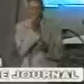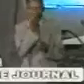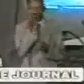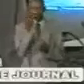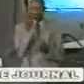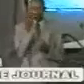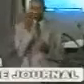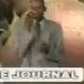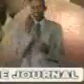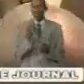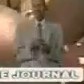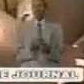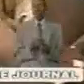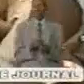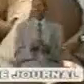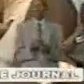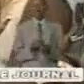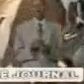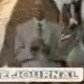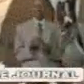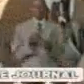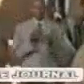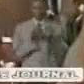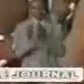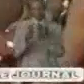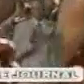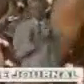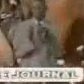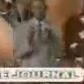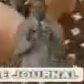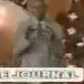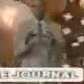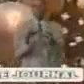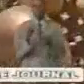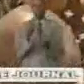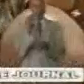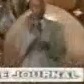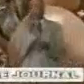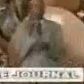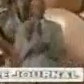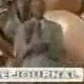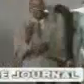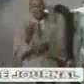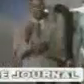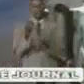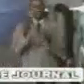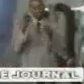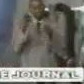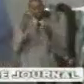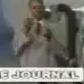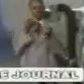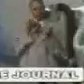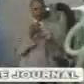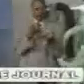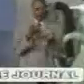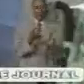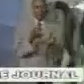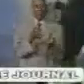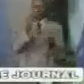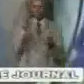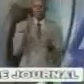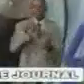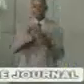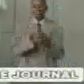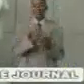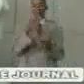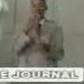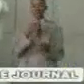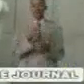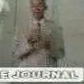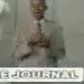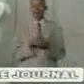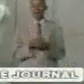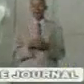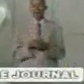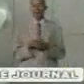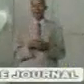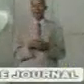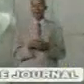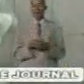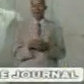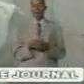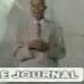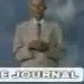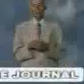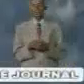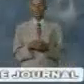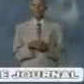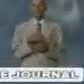fierté de la République démocratique du Congo en assurant les soins de qualité. D'ailleurs, le docteur Nakwanga s'est